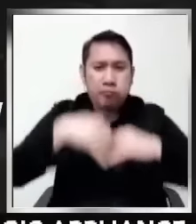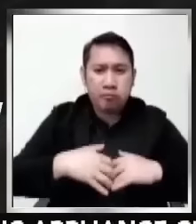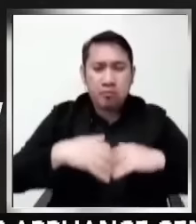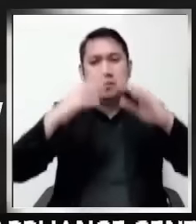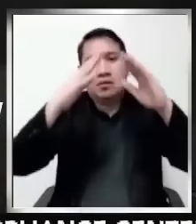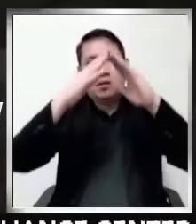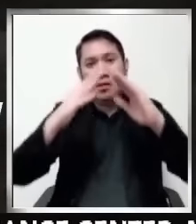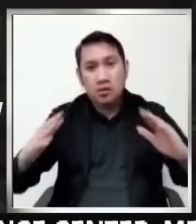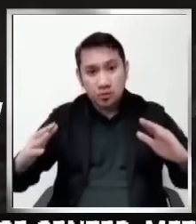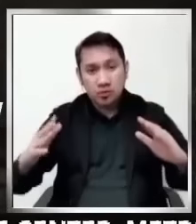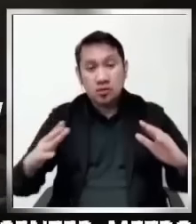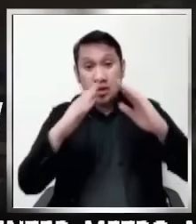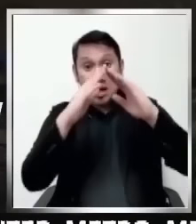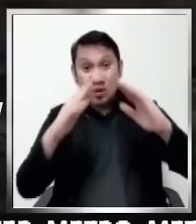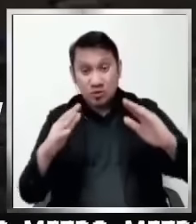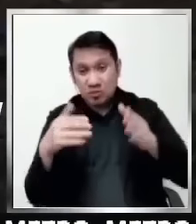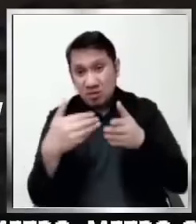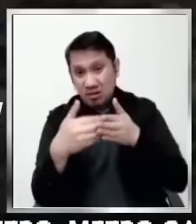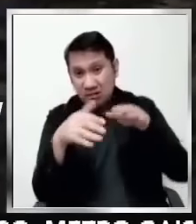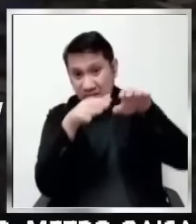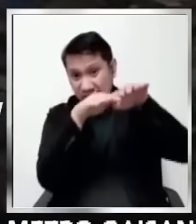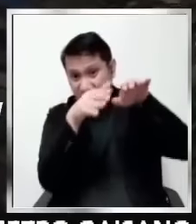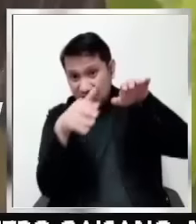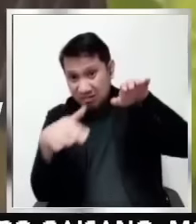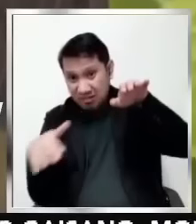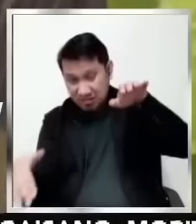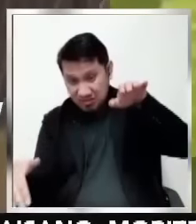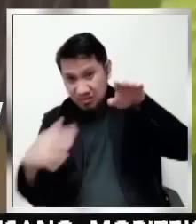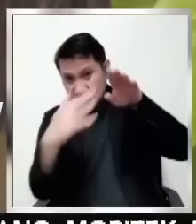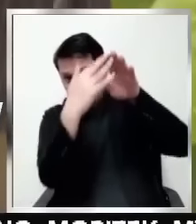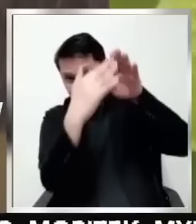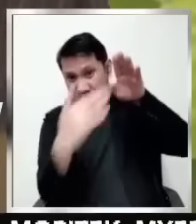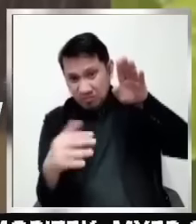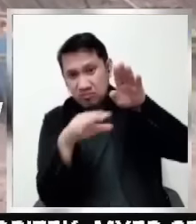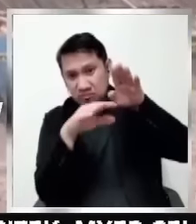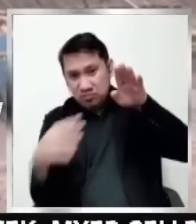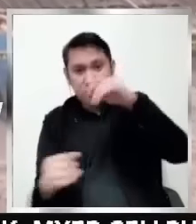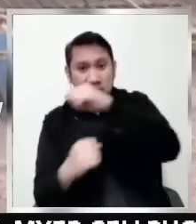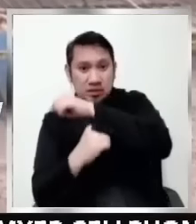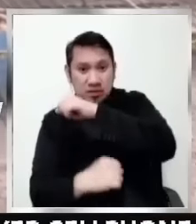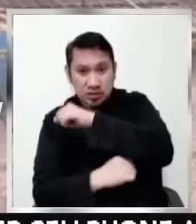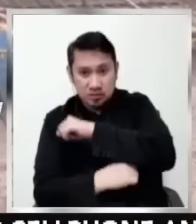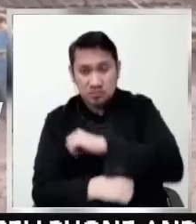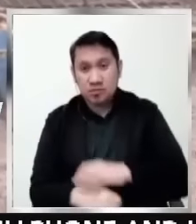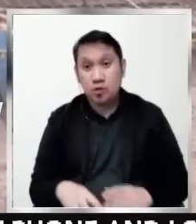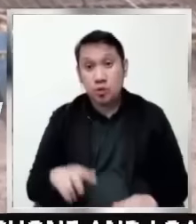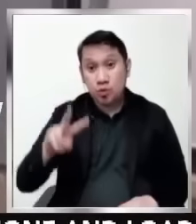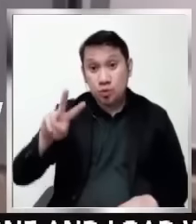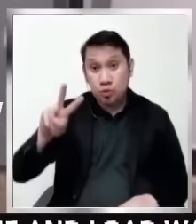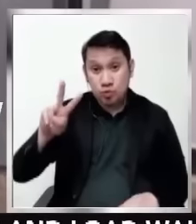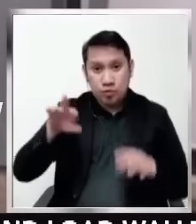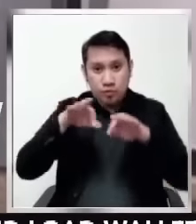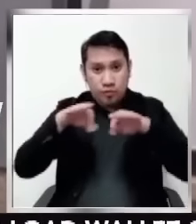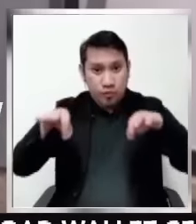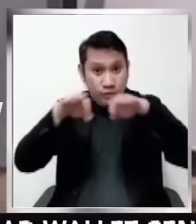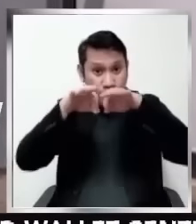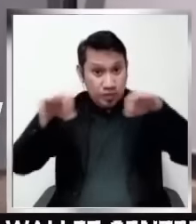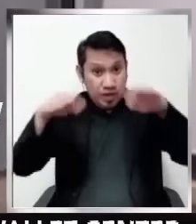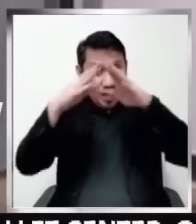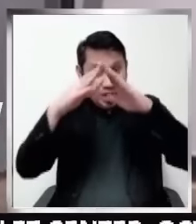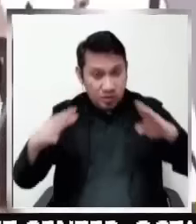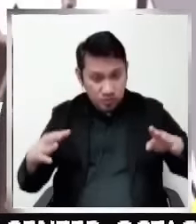bahay ay nasa gilid ng Talamban Kanduman Bridge. Ang dalawang palapag na bahay ay pagmamay-ari ng pamilya Seno na